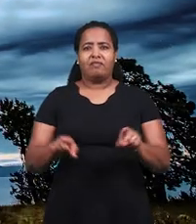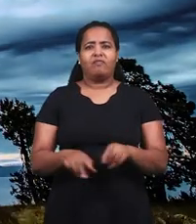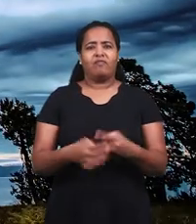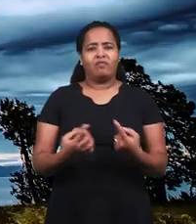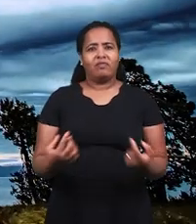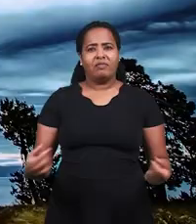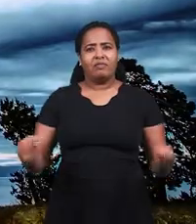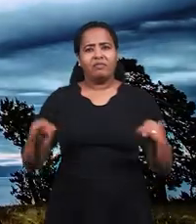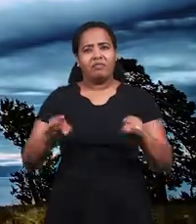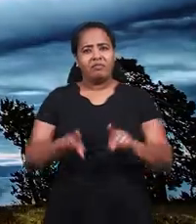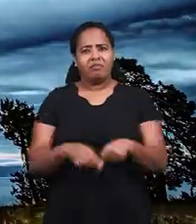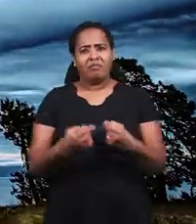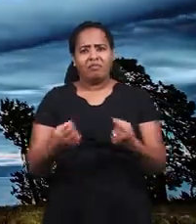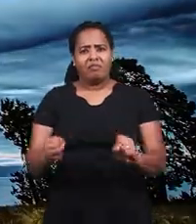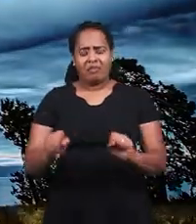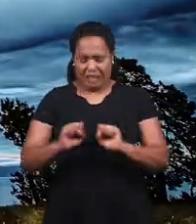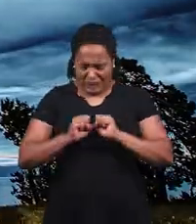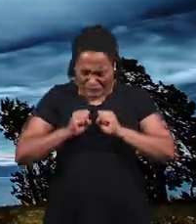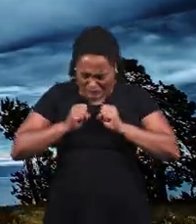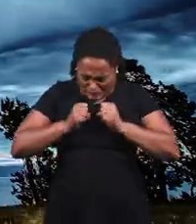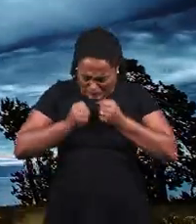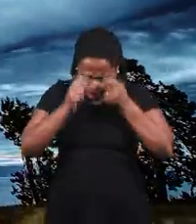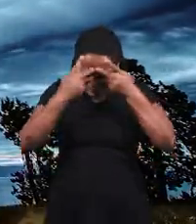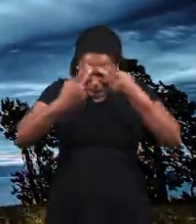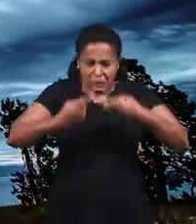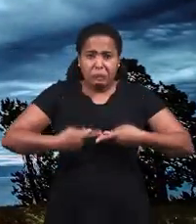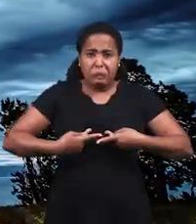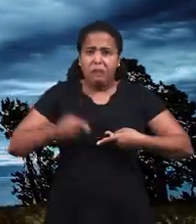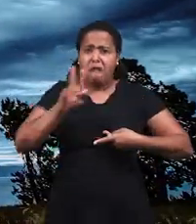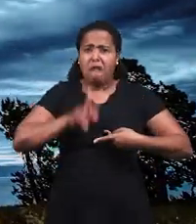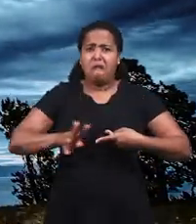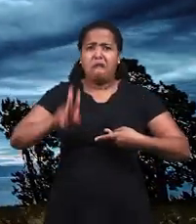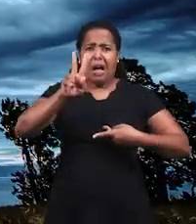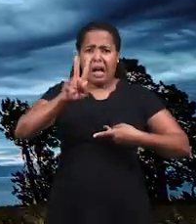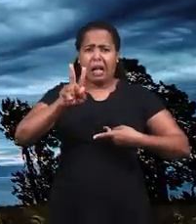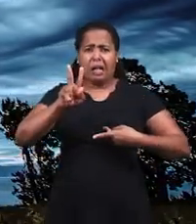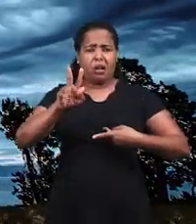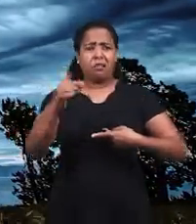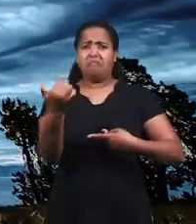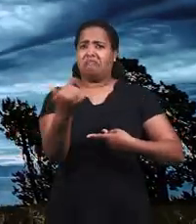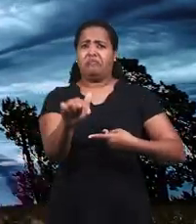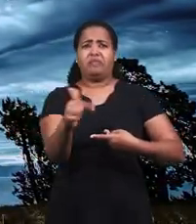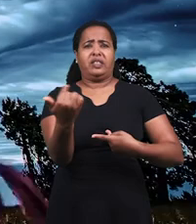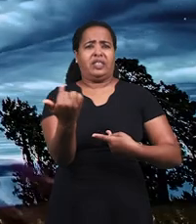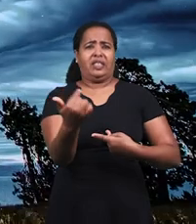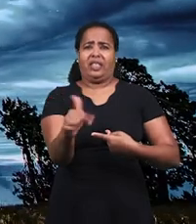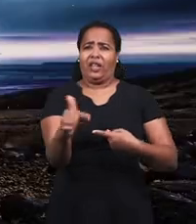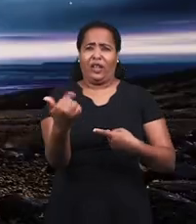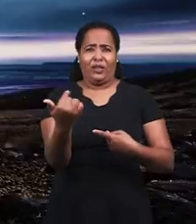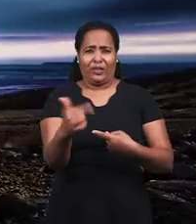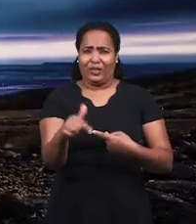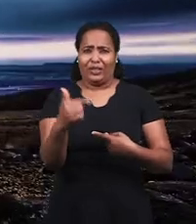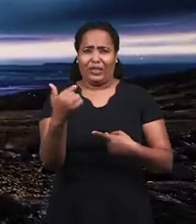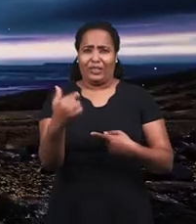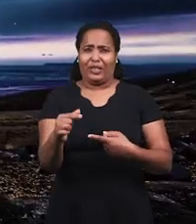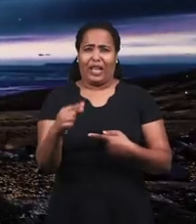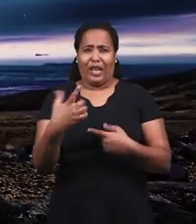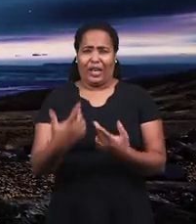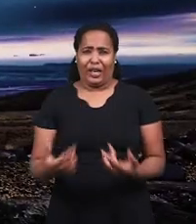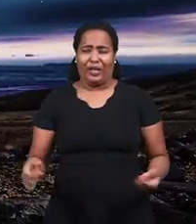Наша сила ни на что не способна. Мы в этом уверены.